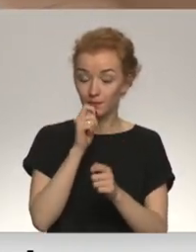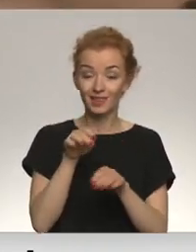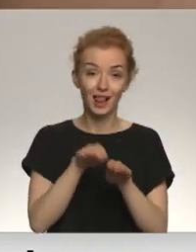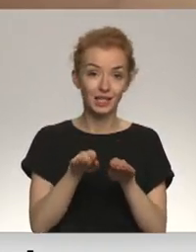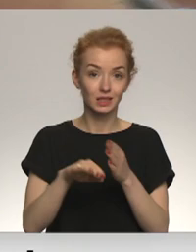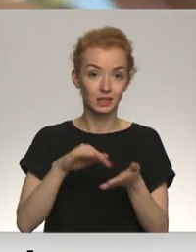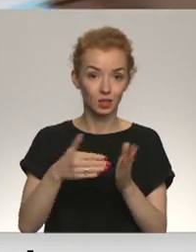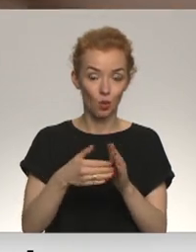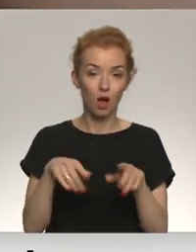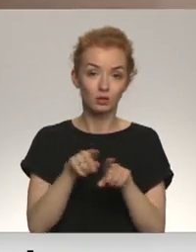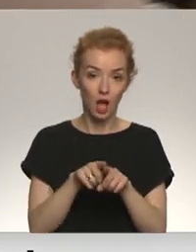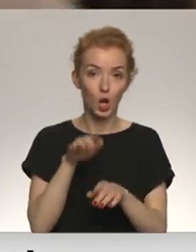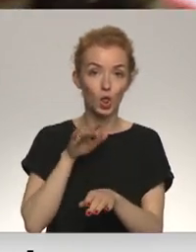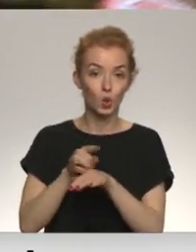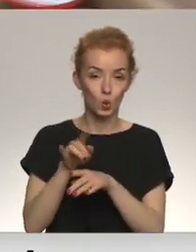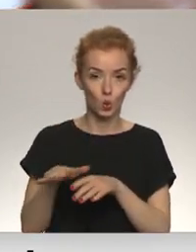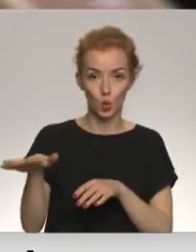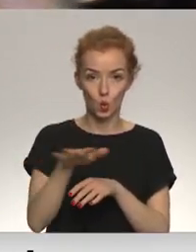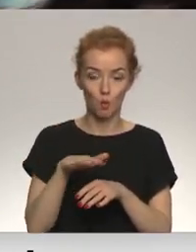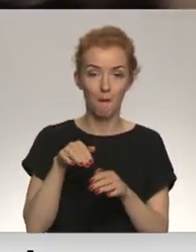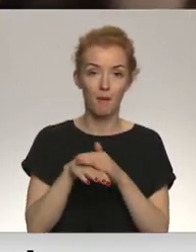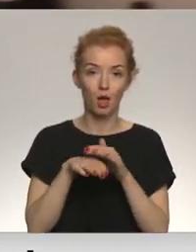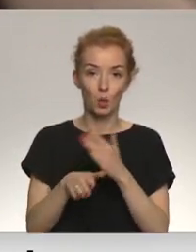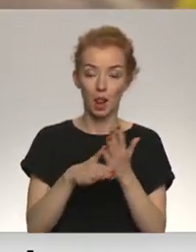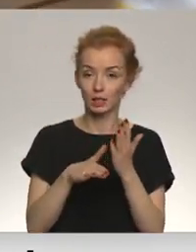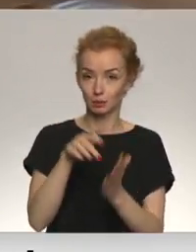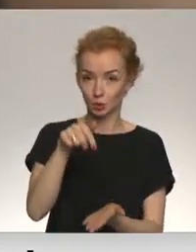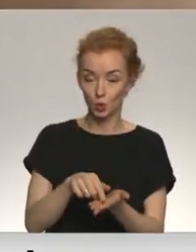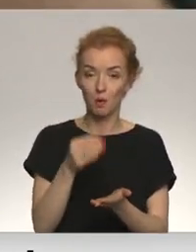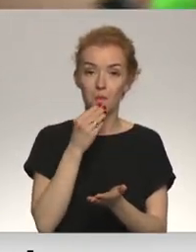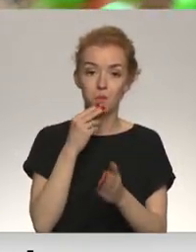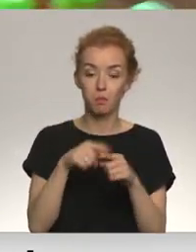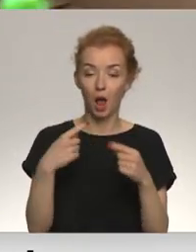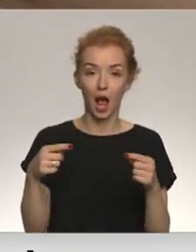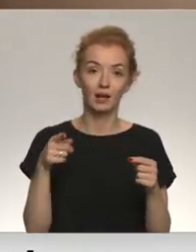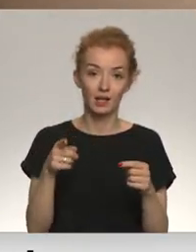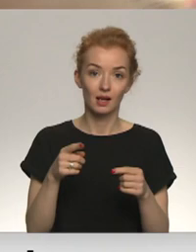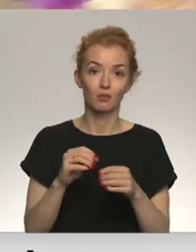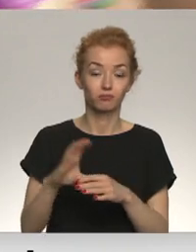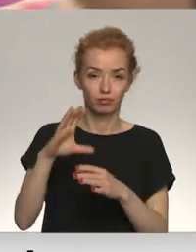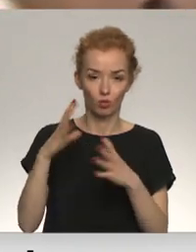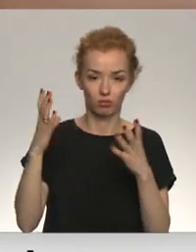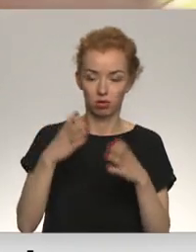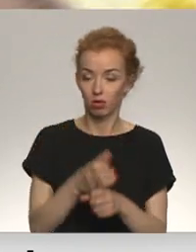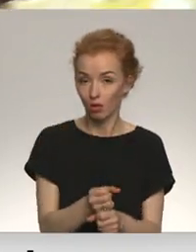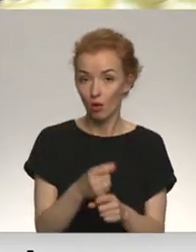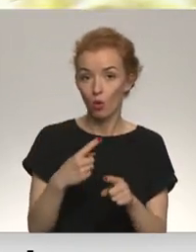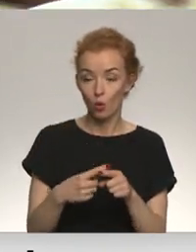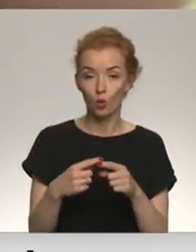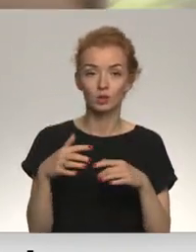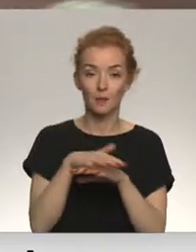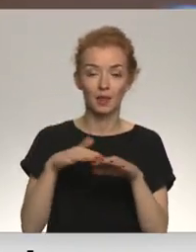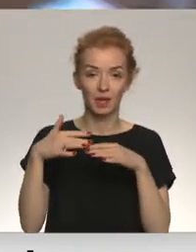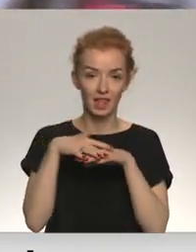Līdzīga situācija esot arī Tukuma bēgļu palīdzības punktā, kur pārtikas krājumi jau sen esot beigušies. Pēc Sabiedrības integrācijas